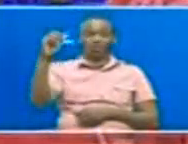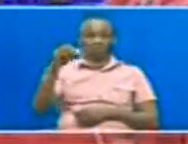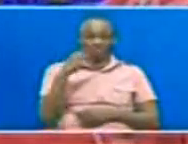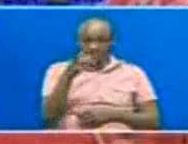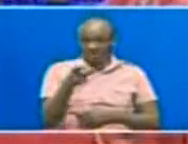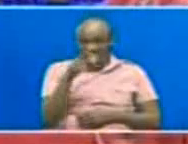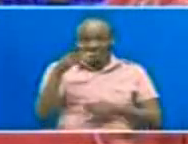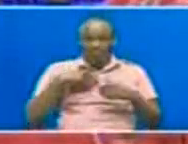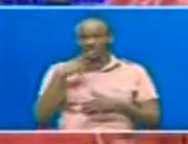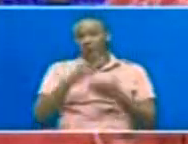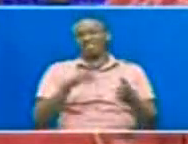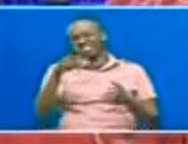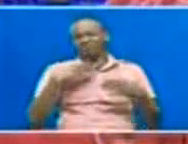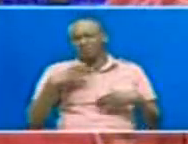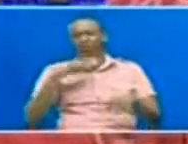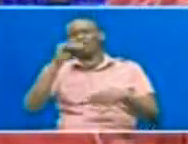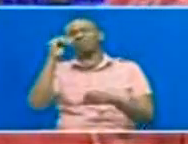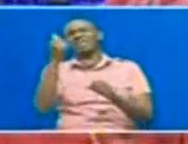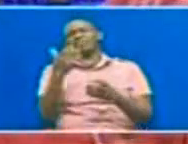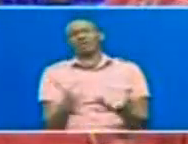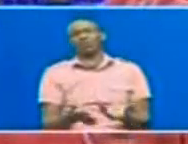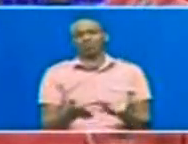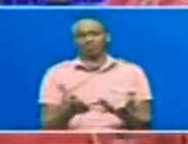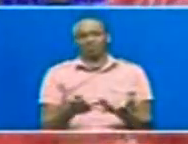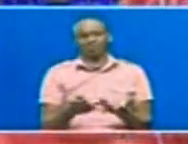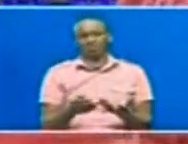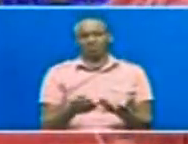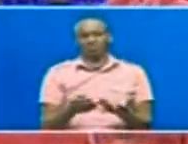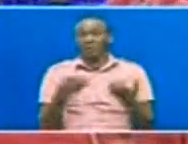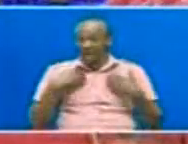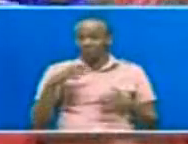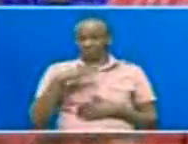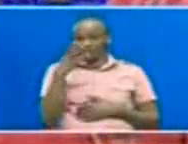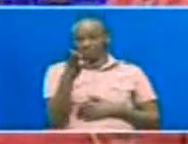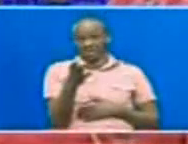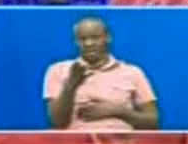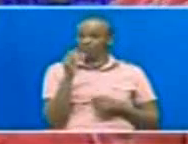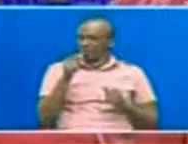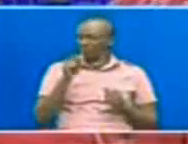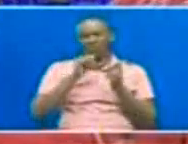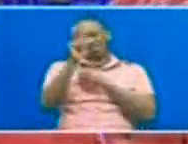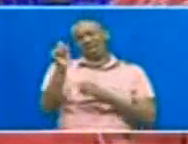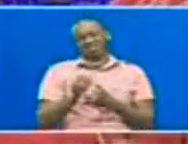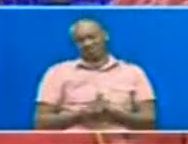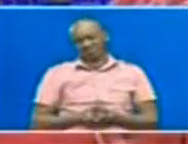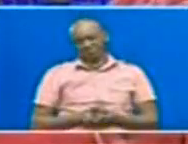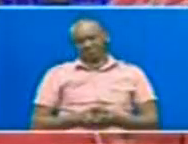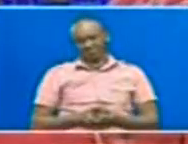tulikuwa nasema, mbona wengine hawajapatikana Kenya mpaka saizi. Tungekuwa na watu kama hao, hata tukefika mbali. Tukefika?